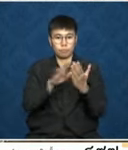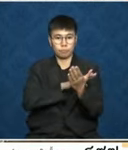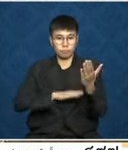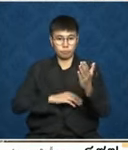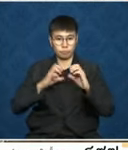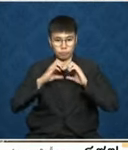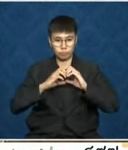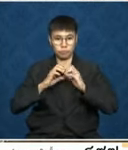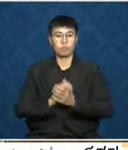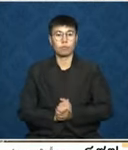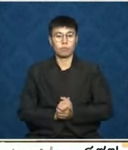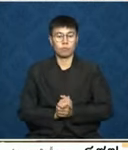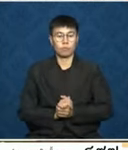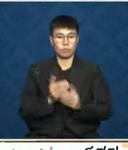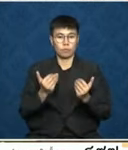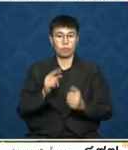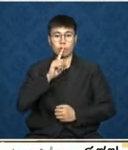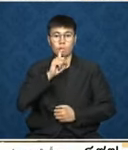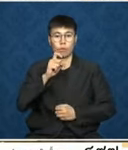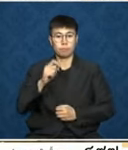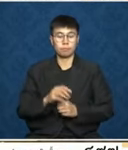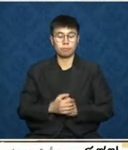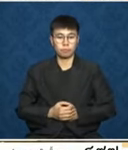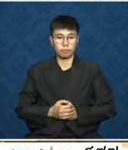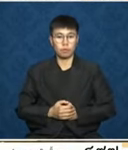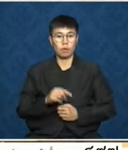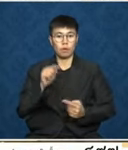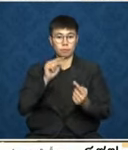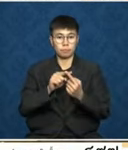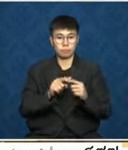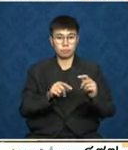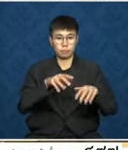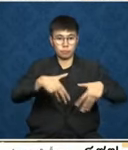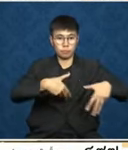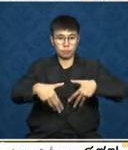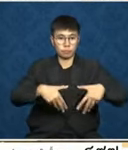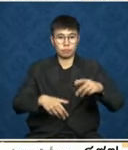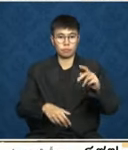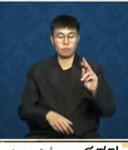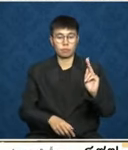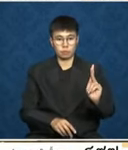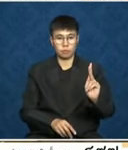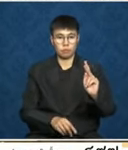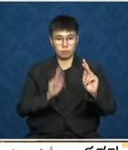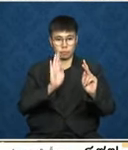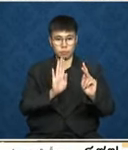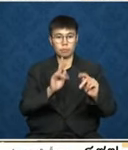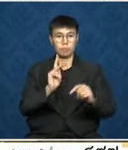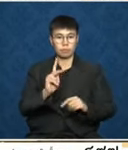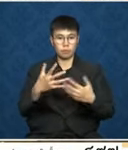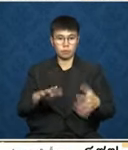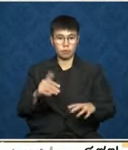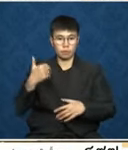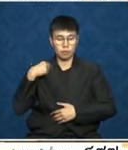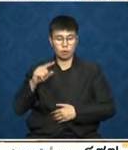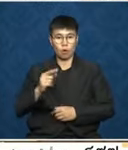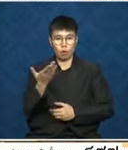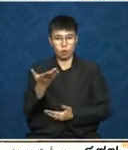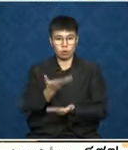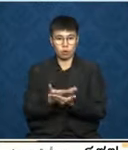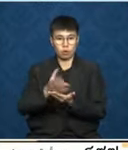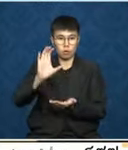ขอปรึกษาหารือในความเดือดร้อนของประชาชนในเขตอำเภอกบิลบุรีครับ 1ขอความอนุเคราะห์พิจารณางบประมาณสร้าง